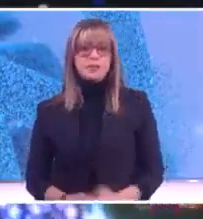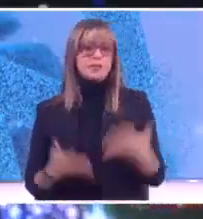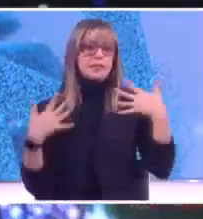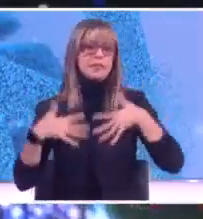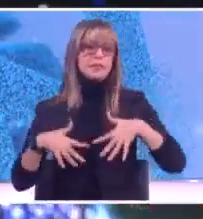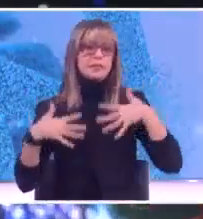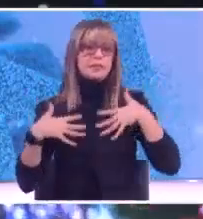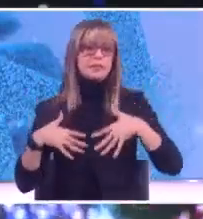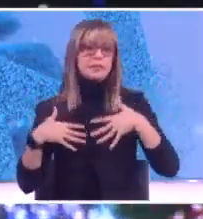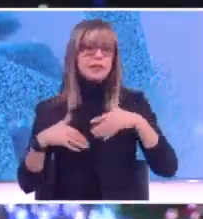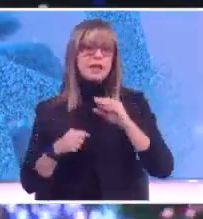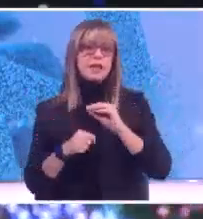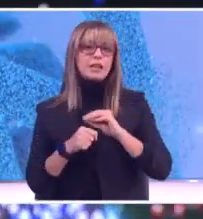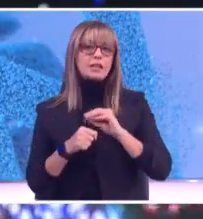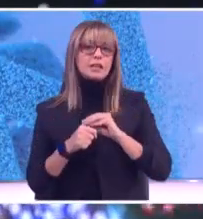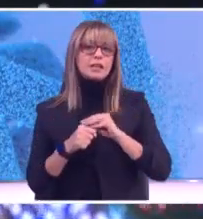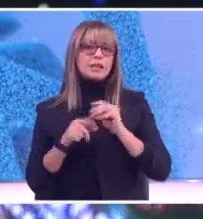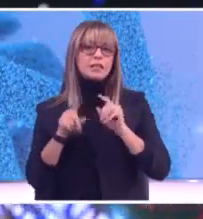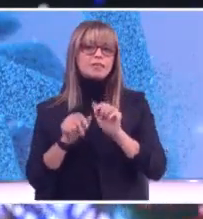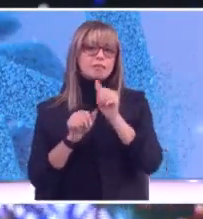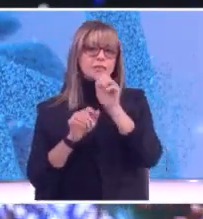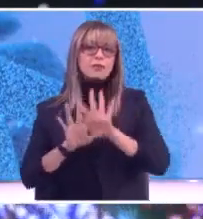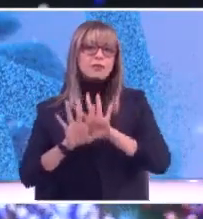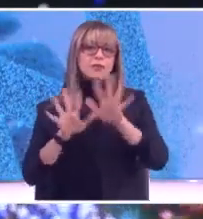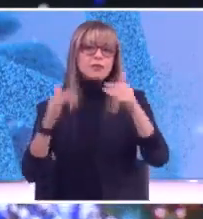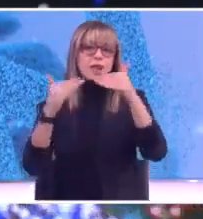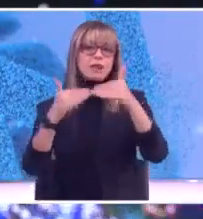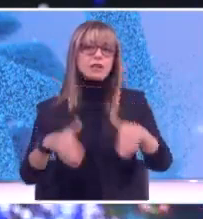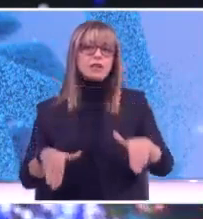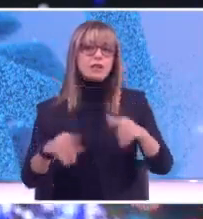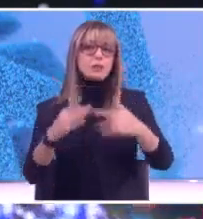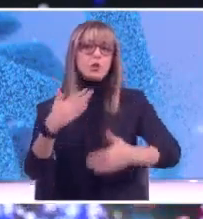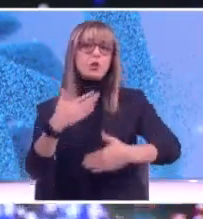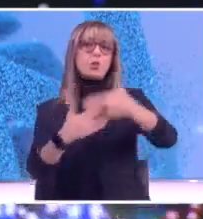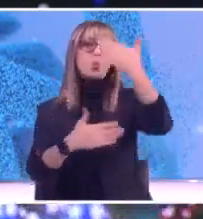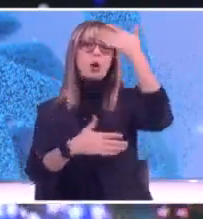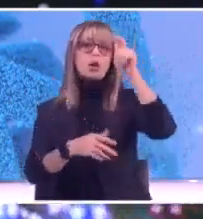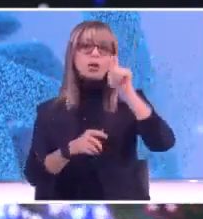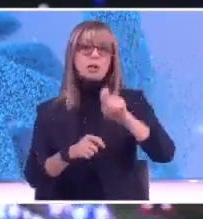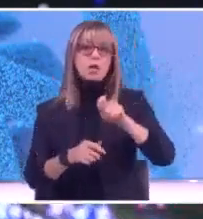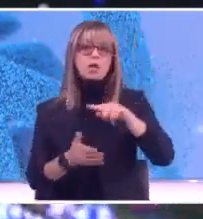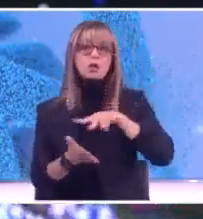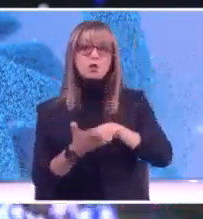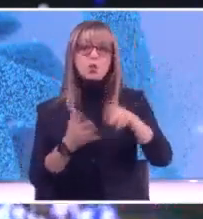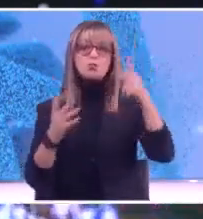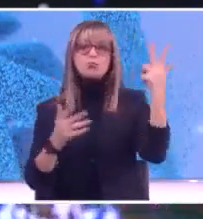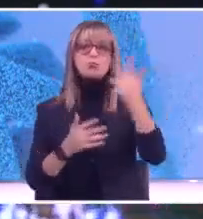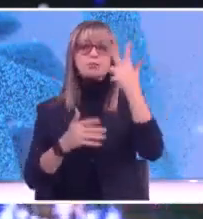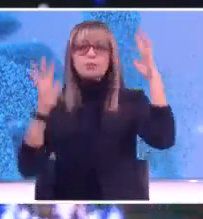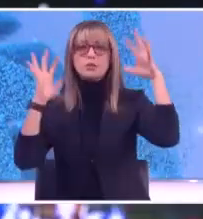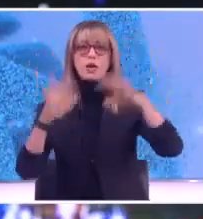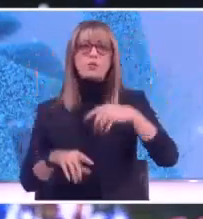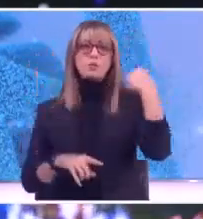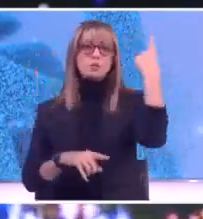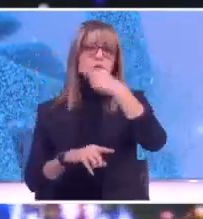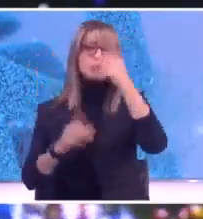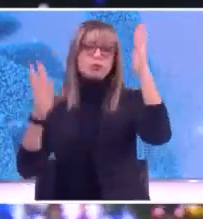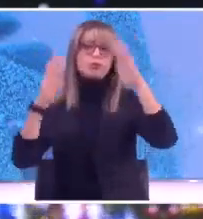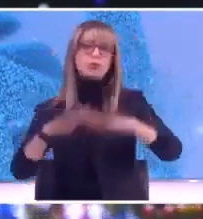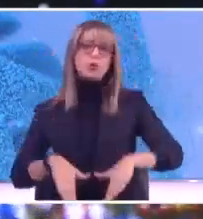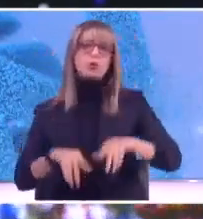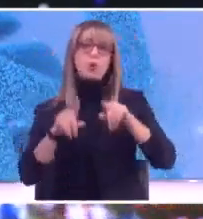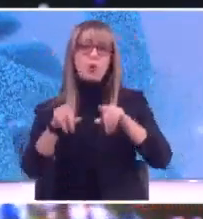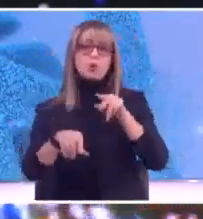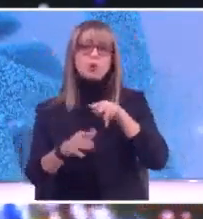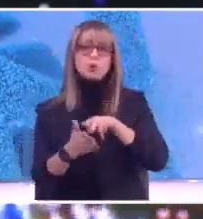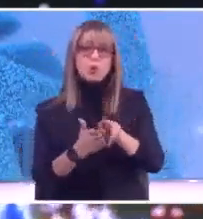Rize'nin Çayeli ilçesinde taşkın önleme kapsamında istinat duvarı yapılan yol şiddetli yağış nedeniyle dere yatağına çöktü. O